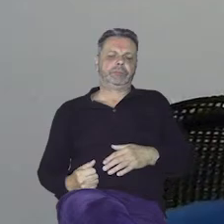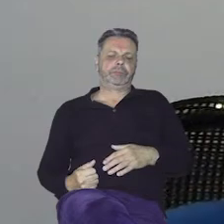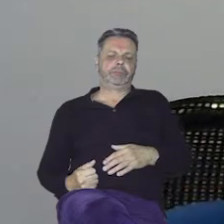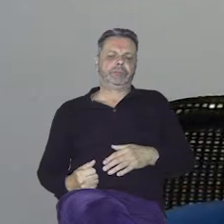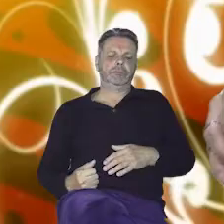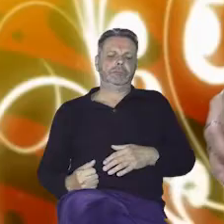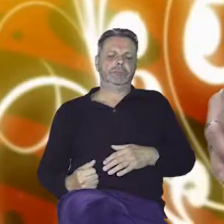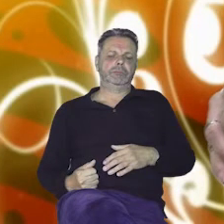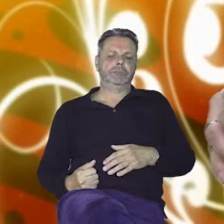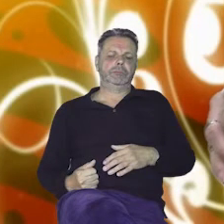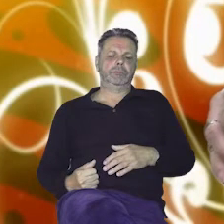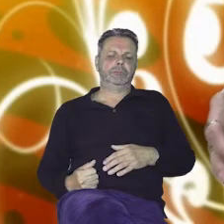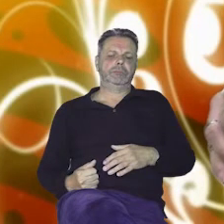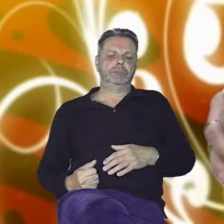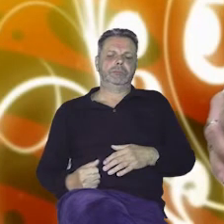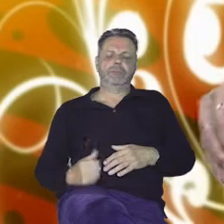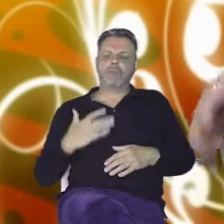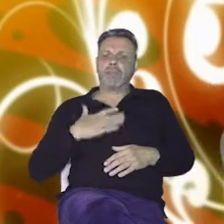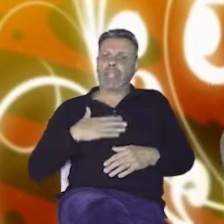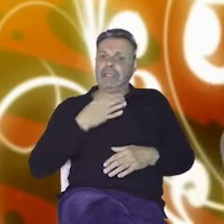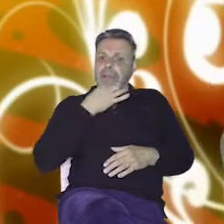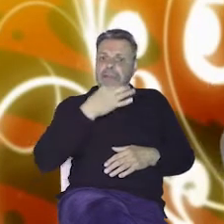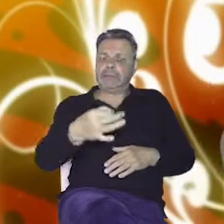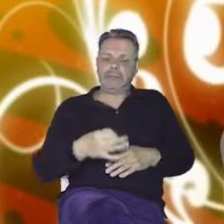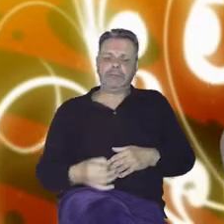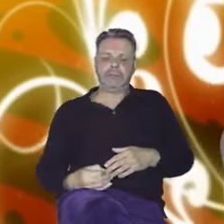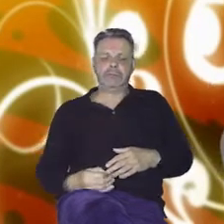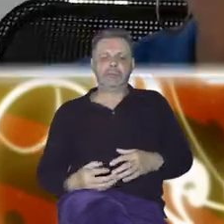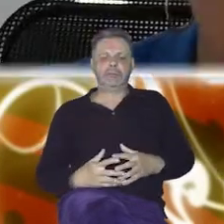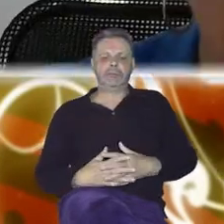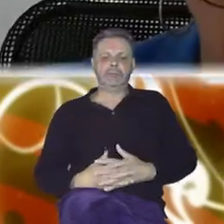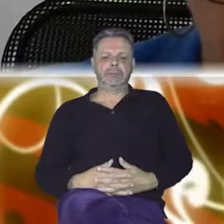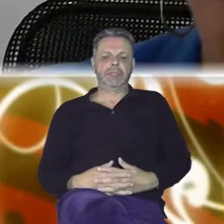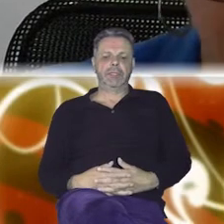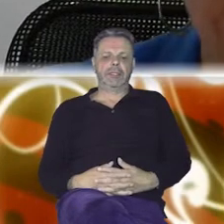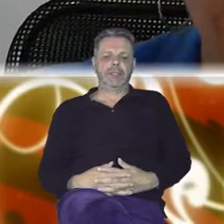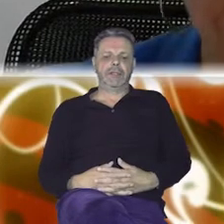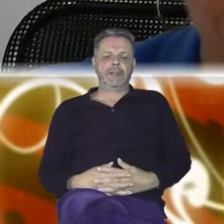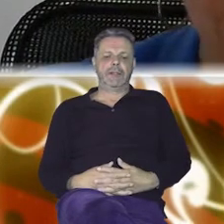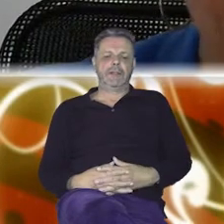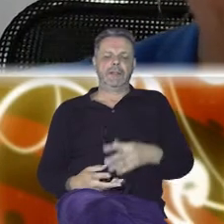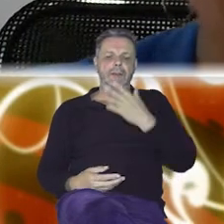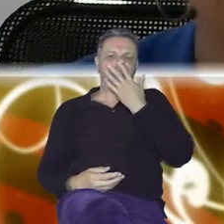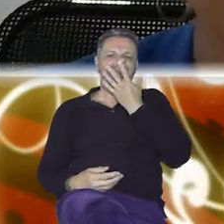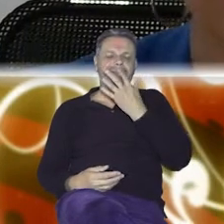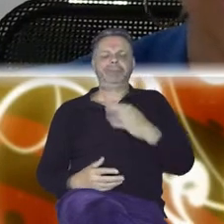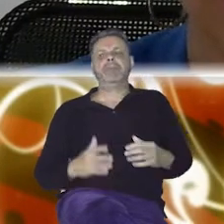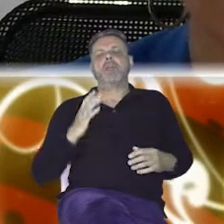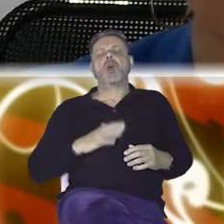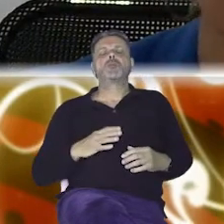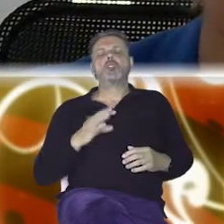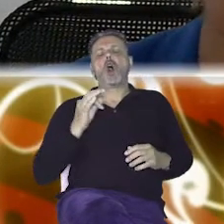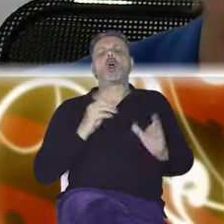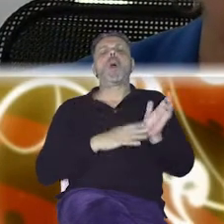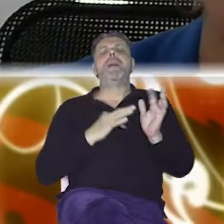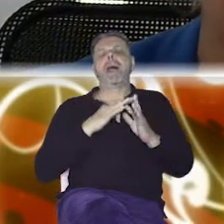Mogu li ja pitat nešto? Apsolutno, ja vas čujem. Evo, gospođo Romana Galić, ja